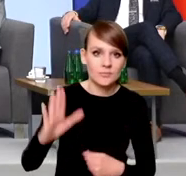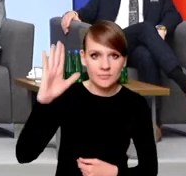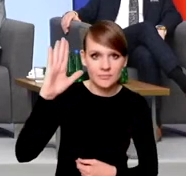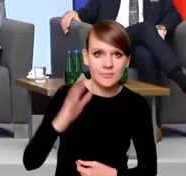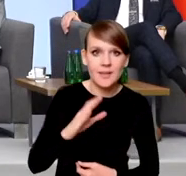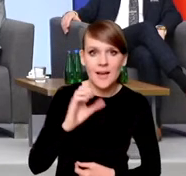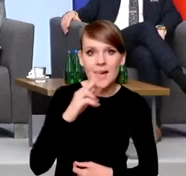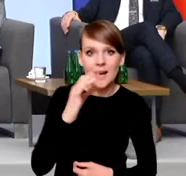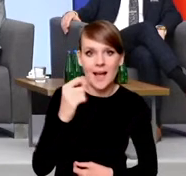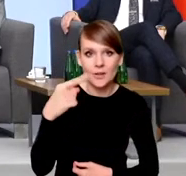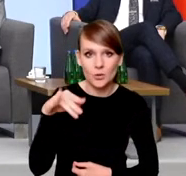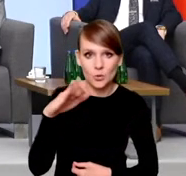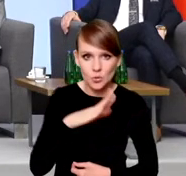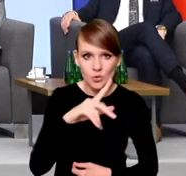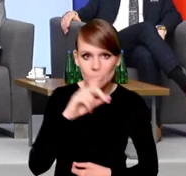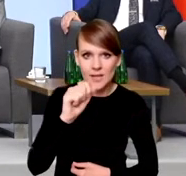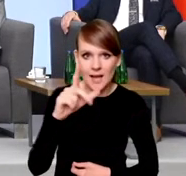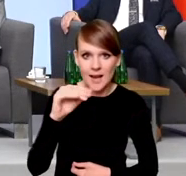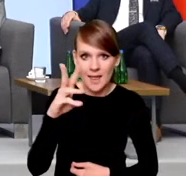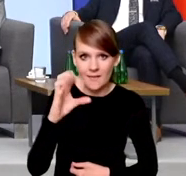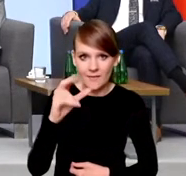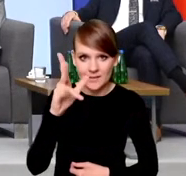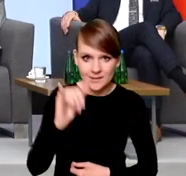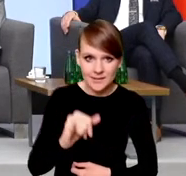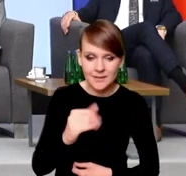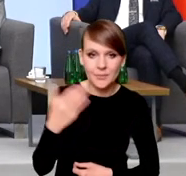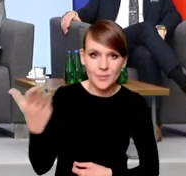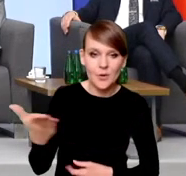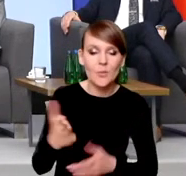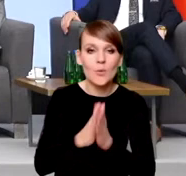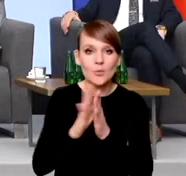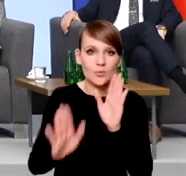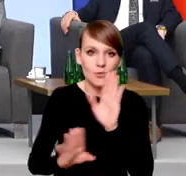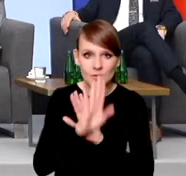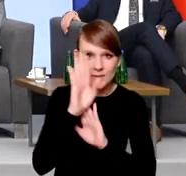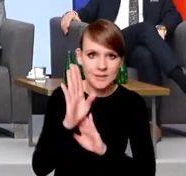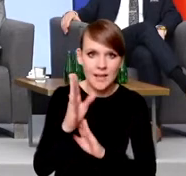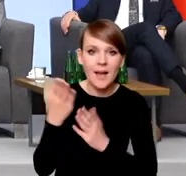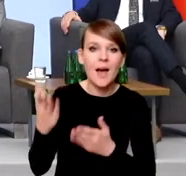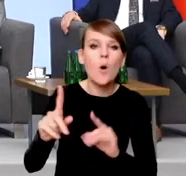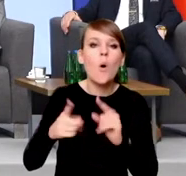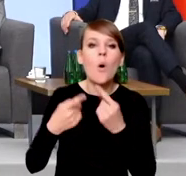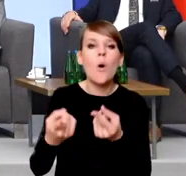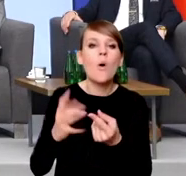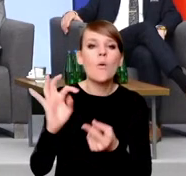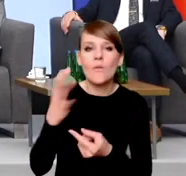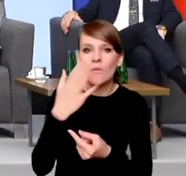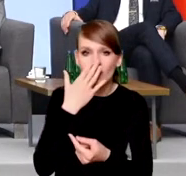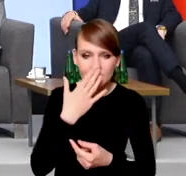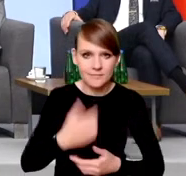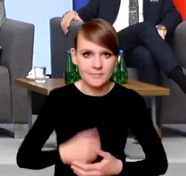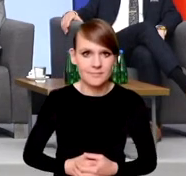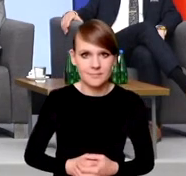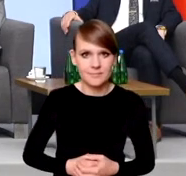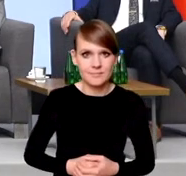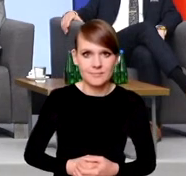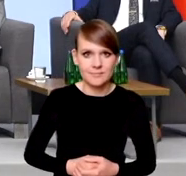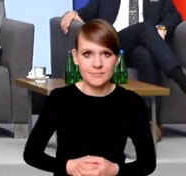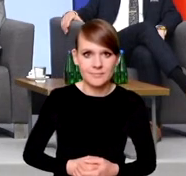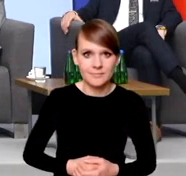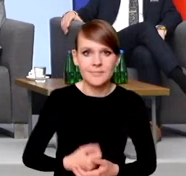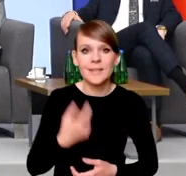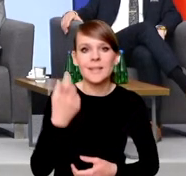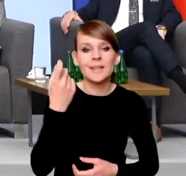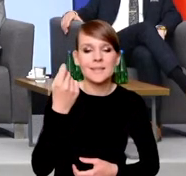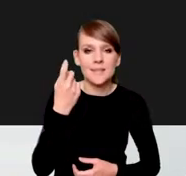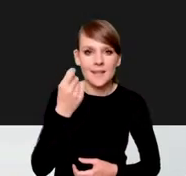Arkadiusz Zalewski. Bardzo proszę, panie Arkadiuszu, proszę tylko się jeszcze przedstawić, jaką organizację pan reprezentuje. Za chwilę realizator